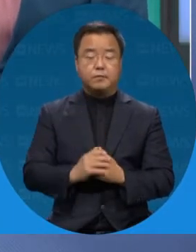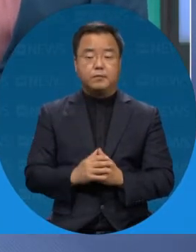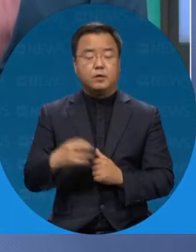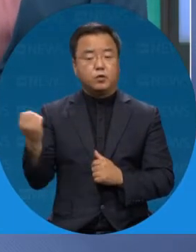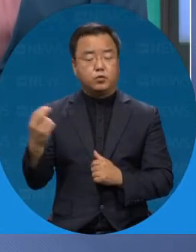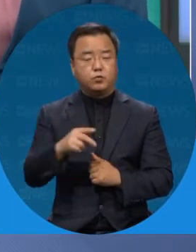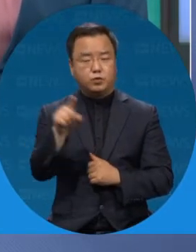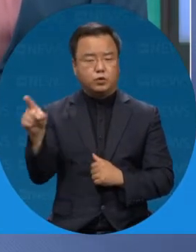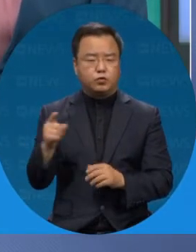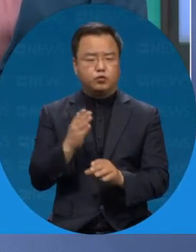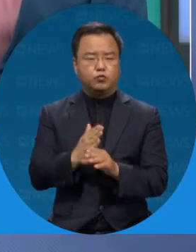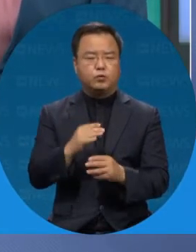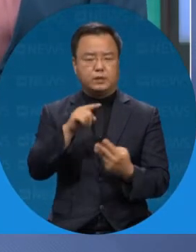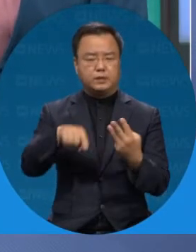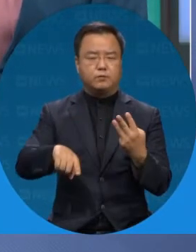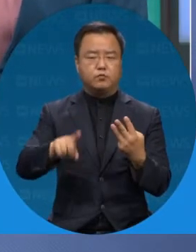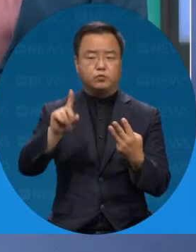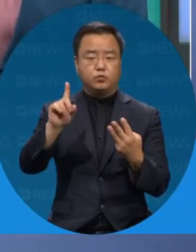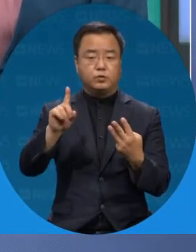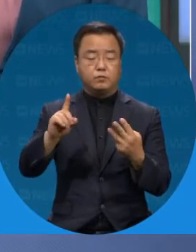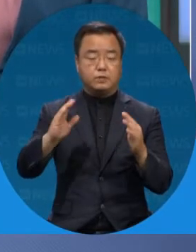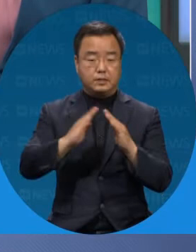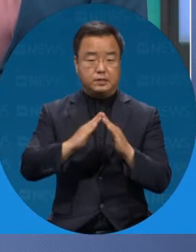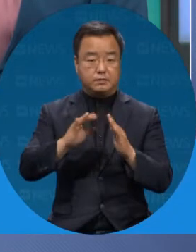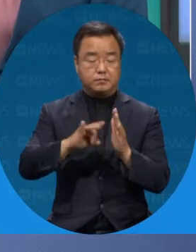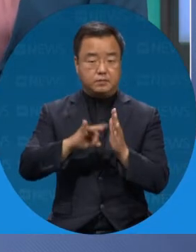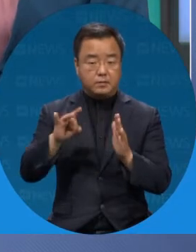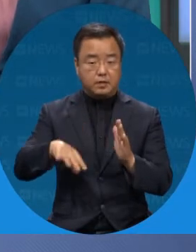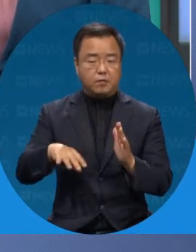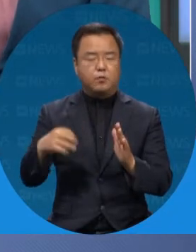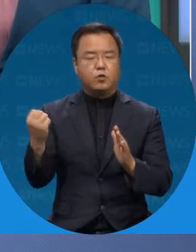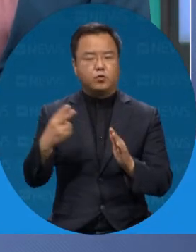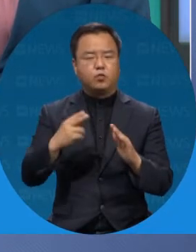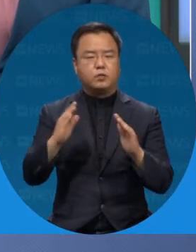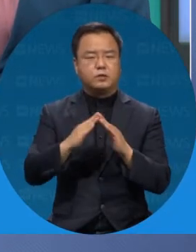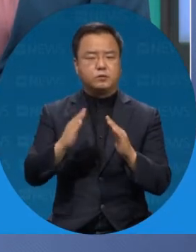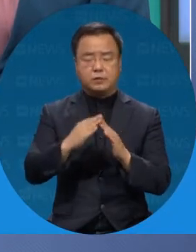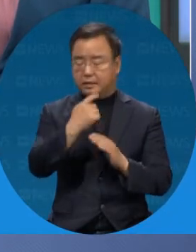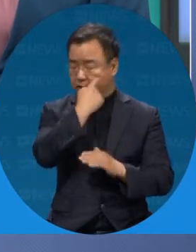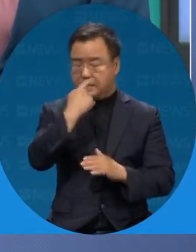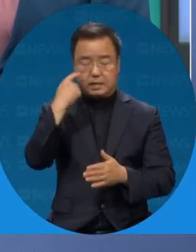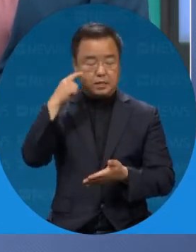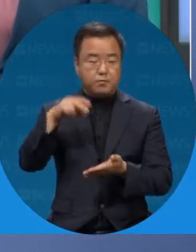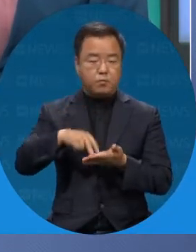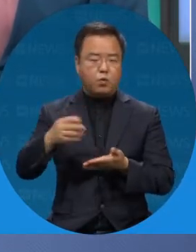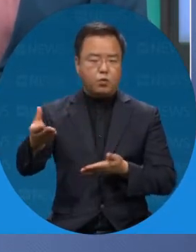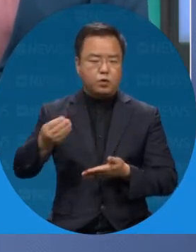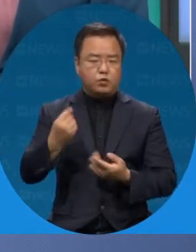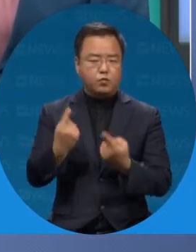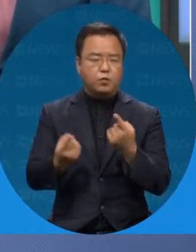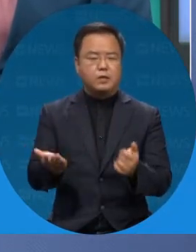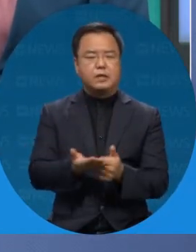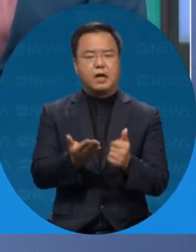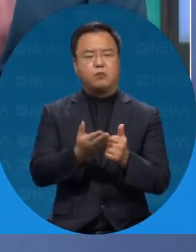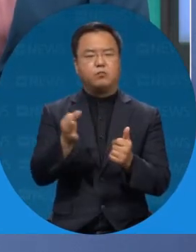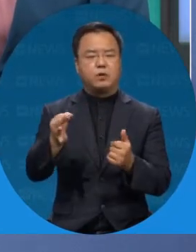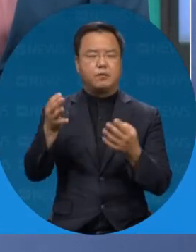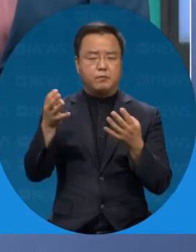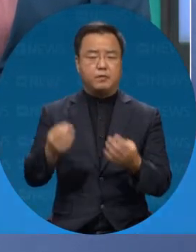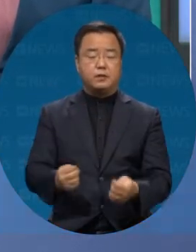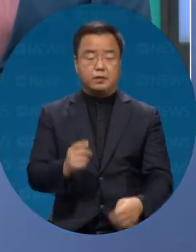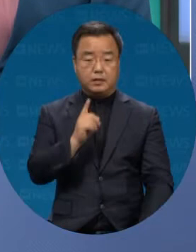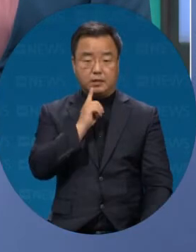이들 중 3분의 1은 현재 집세나 이 주택담보대출보다 양육비에 들어가는 돈이 더 많다고 밝히기도